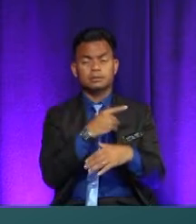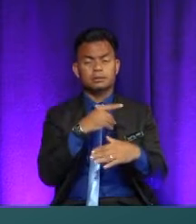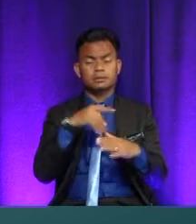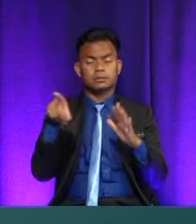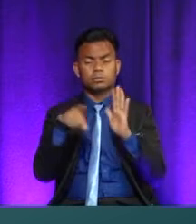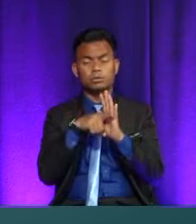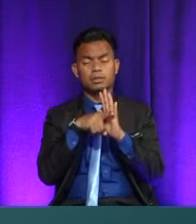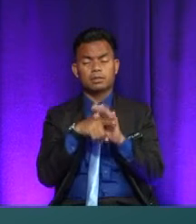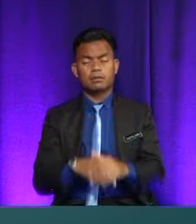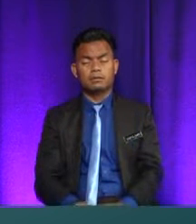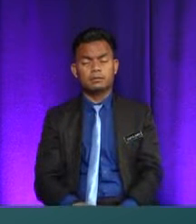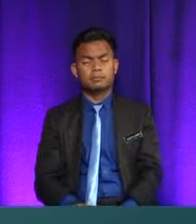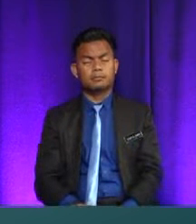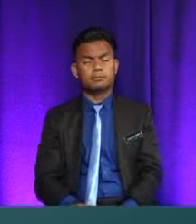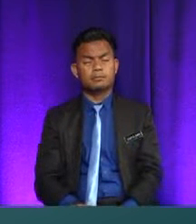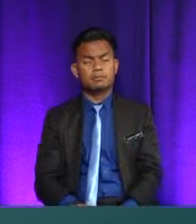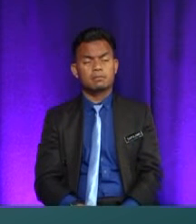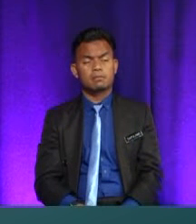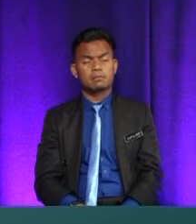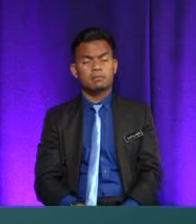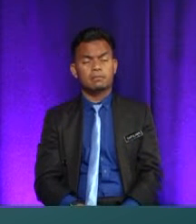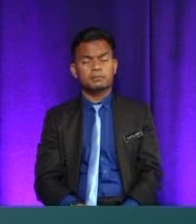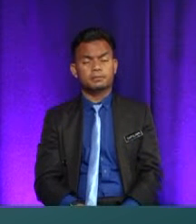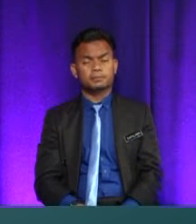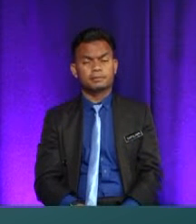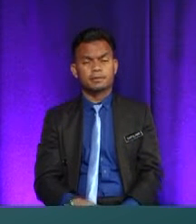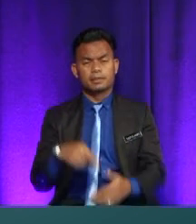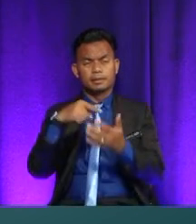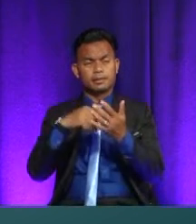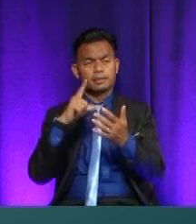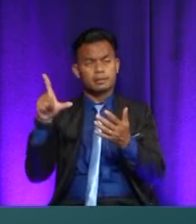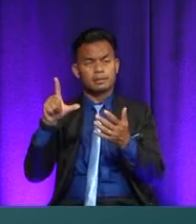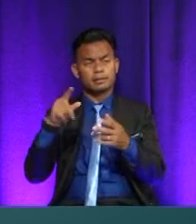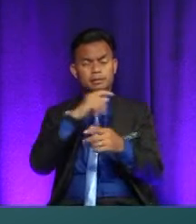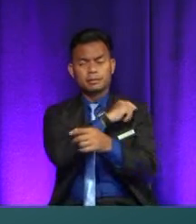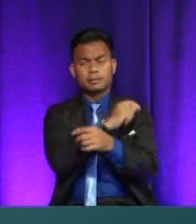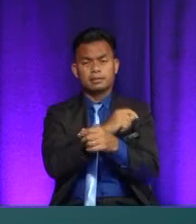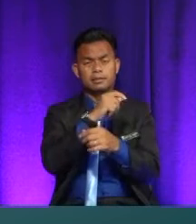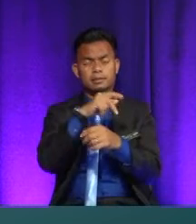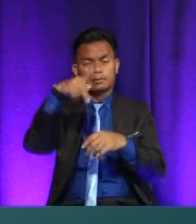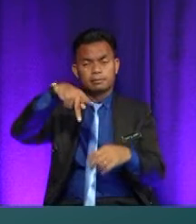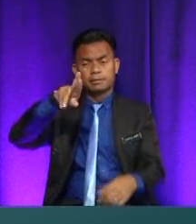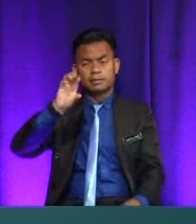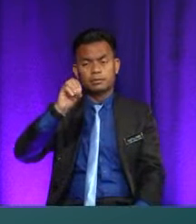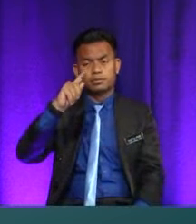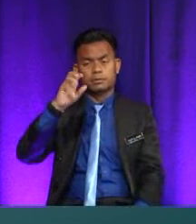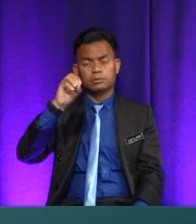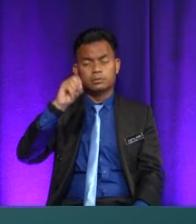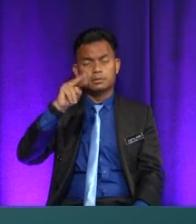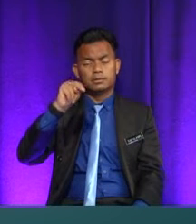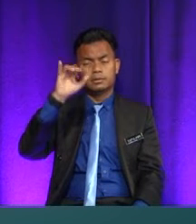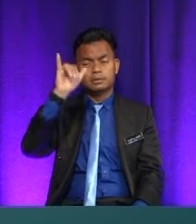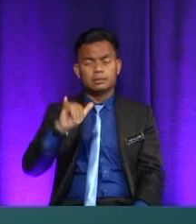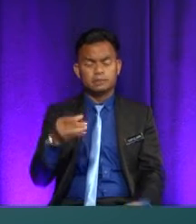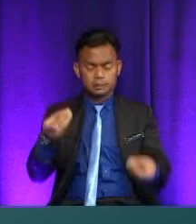dapat nilai ini inilah inilah tenaga foto yang datang itulah jumlah tenaganya datang kemudian